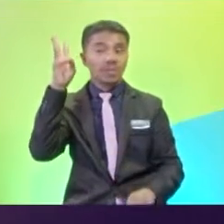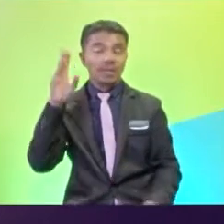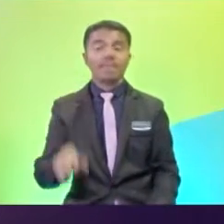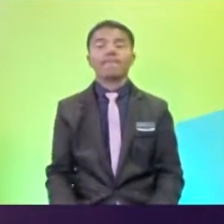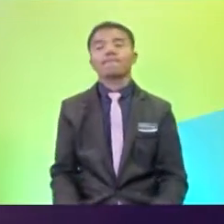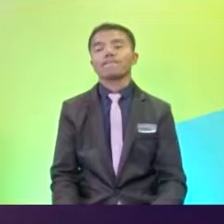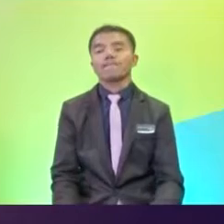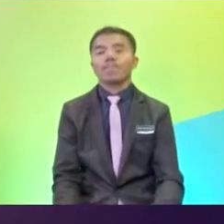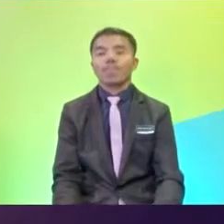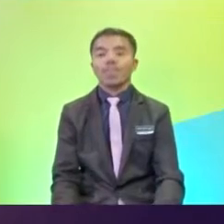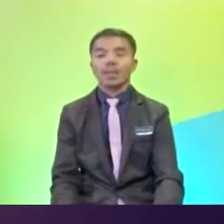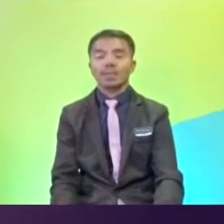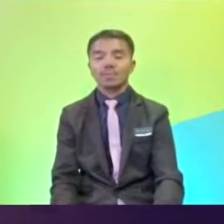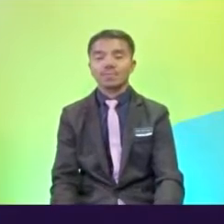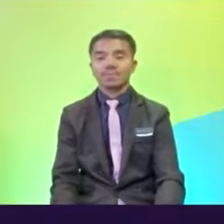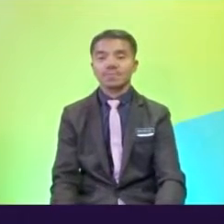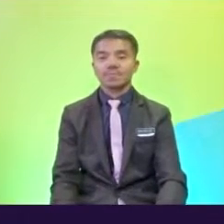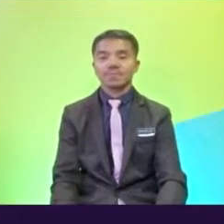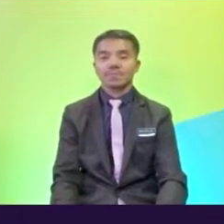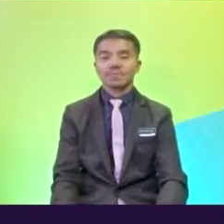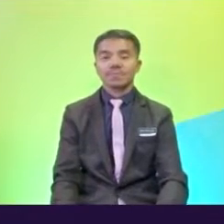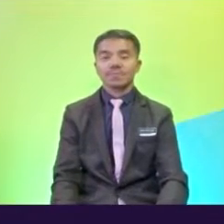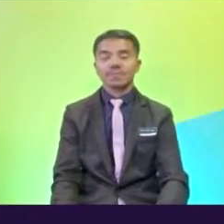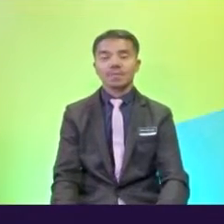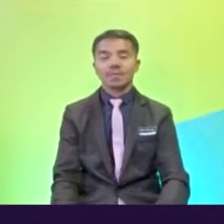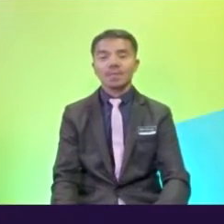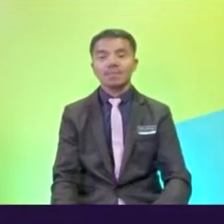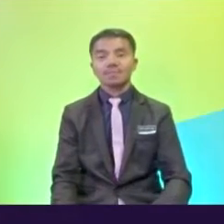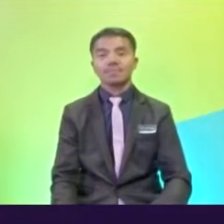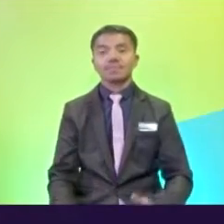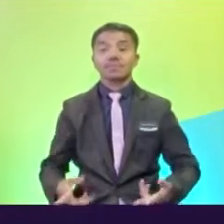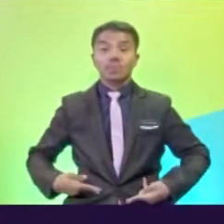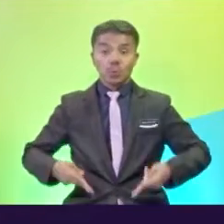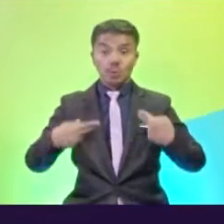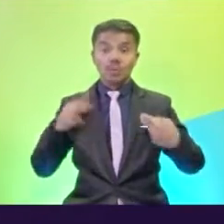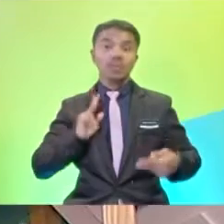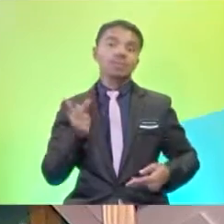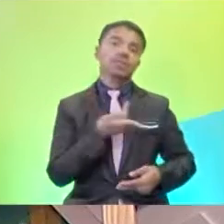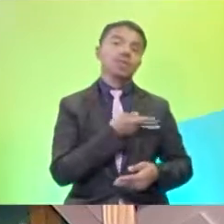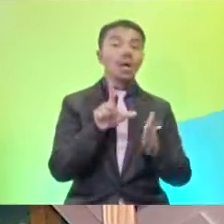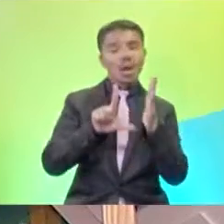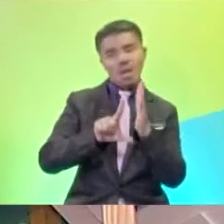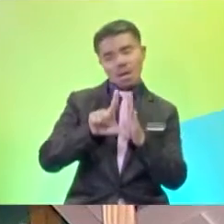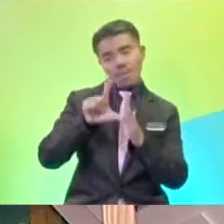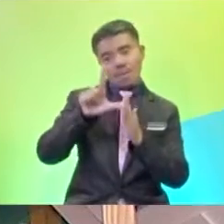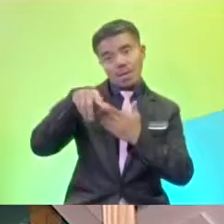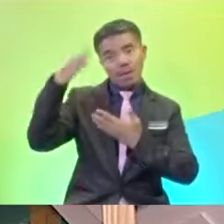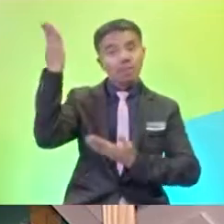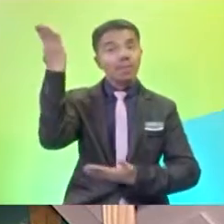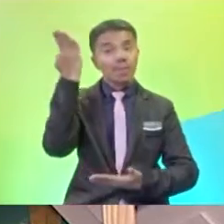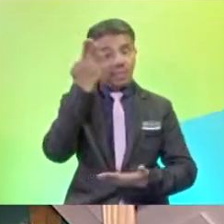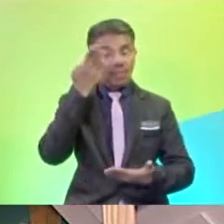berada akan memberikan kita lebih bertambah berkat dan menjauhi ilmu dan kita menjadi seorang yang sangat